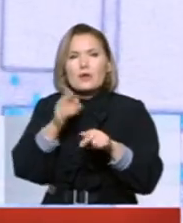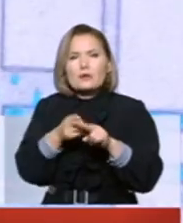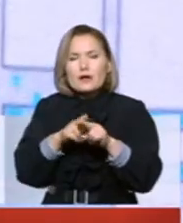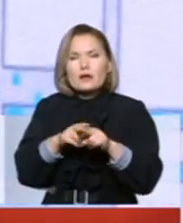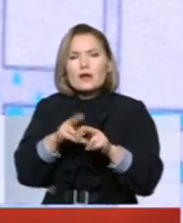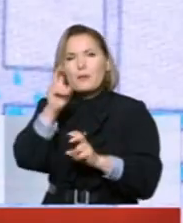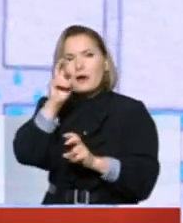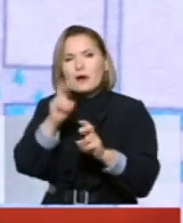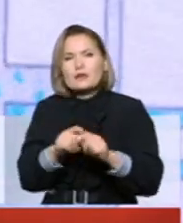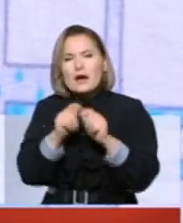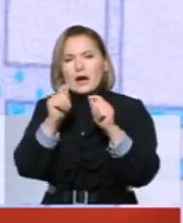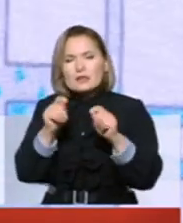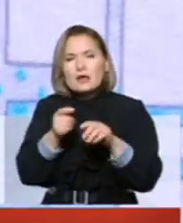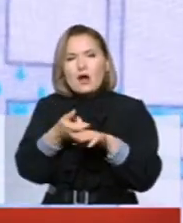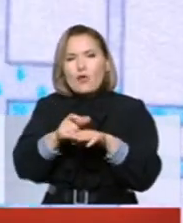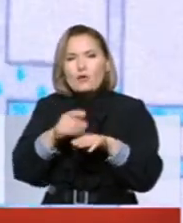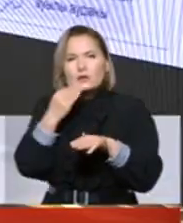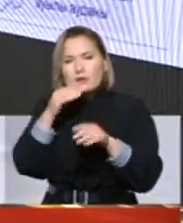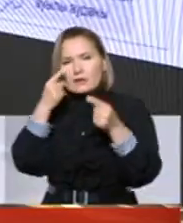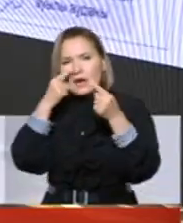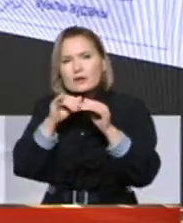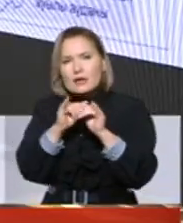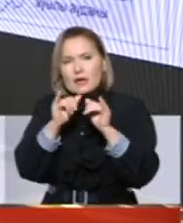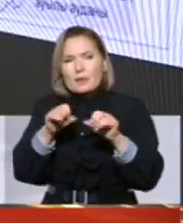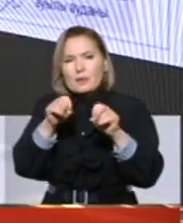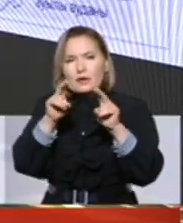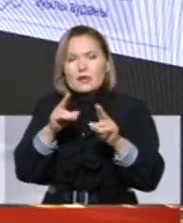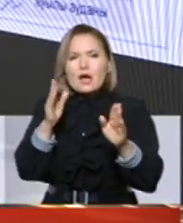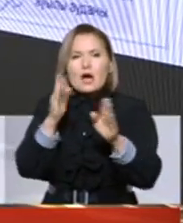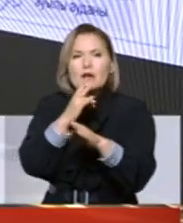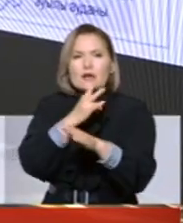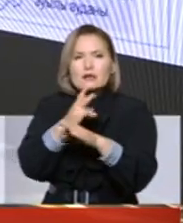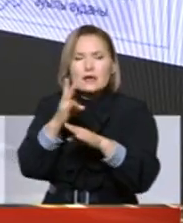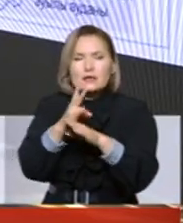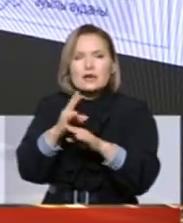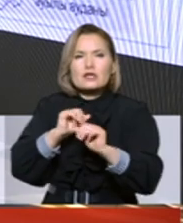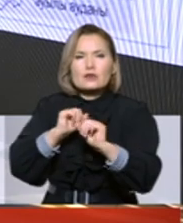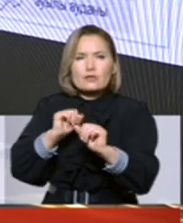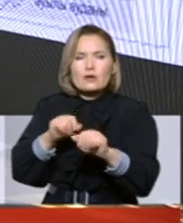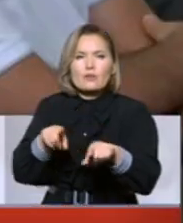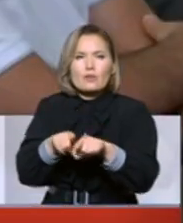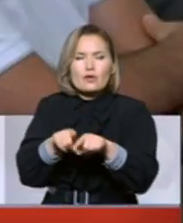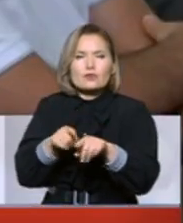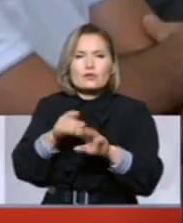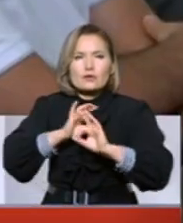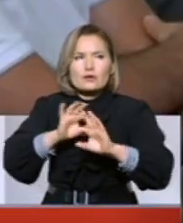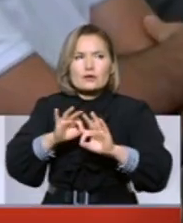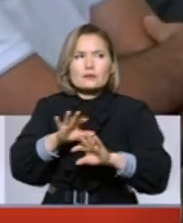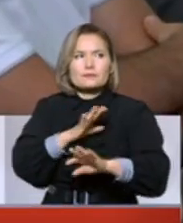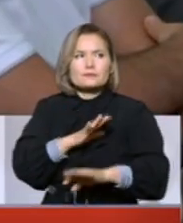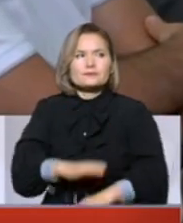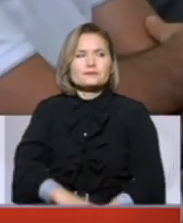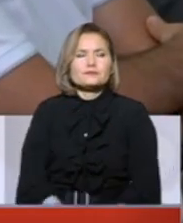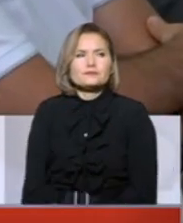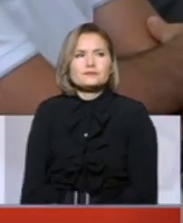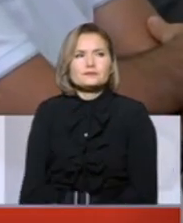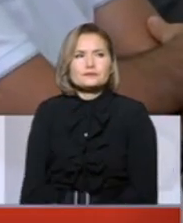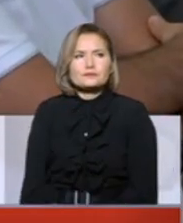нысан қазіргі заманның ең соңғы технологиясымен салынып, қоршаған ортаға зияны тимейді деп сендіріп отыр.